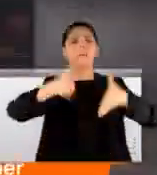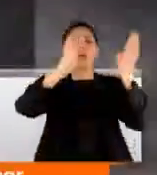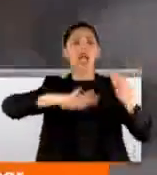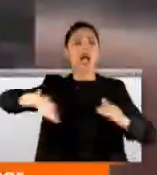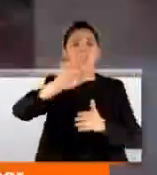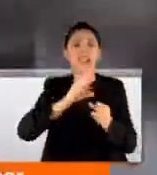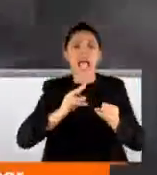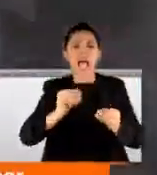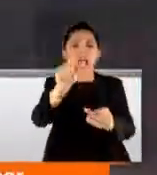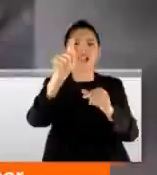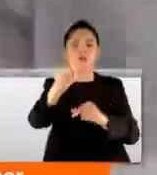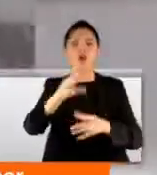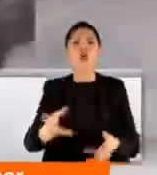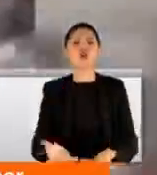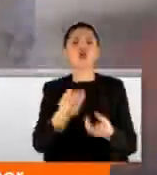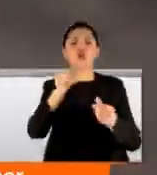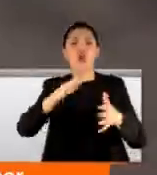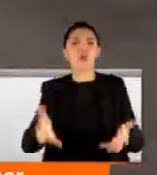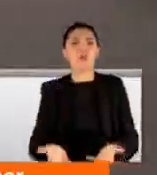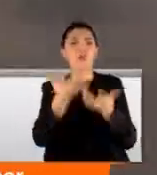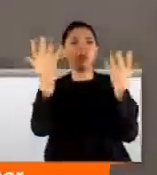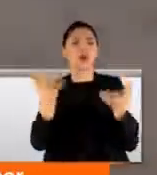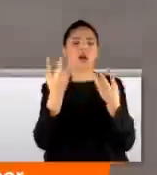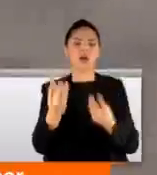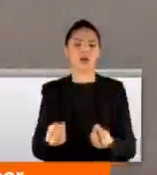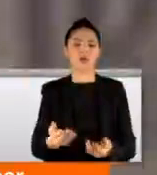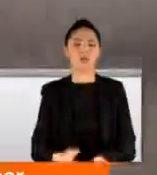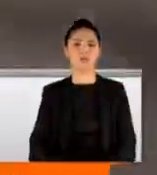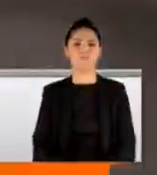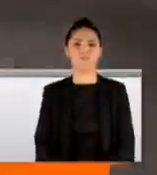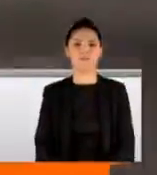yerle bir oldu. Ortalığı toz bulutu kapladı. An itibariyle